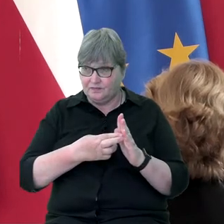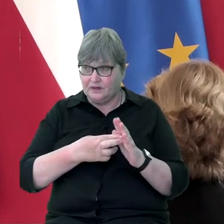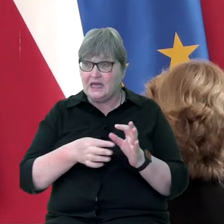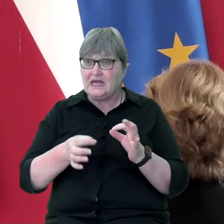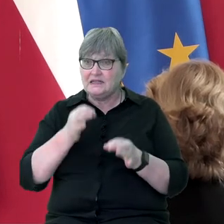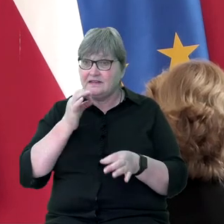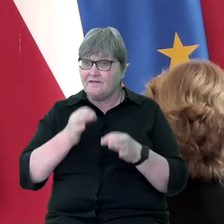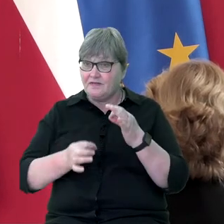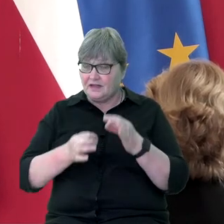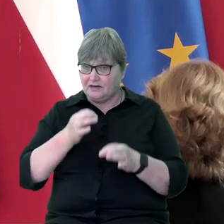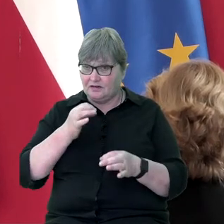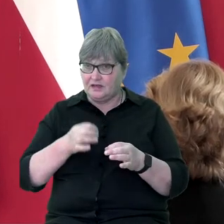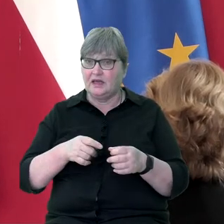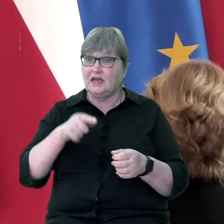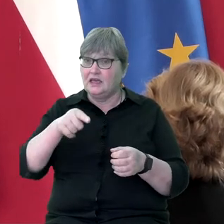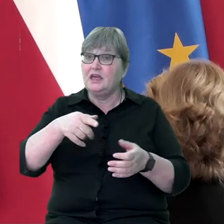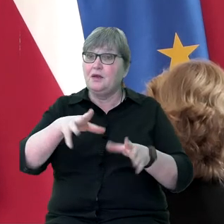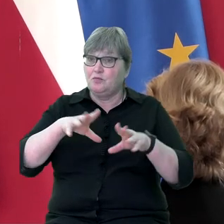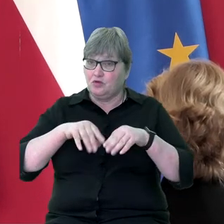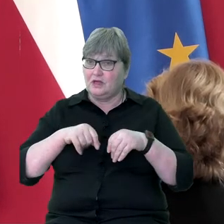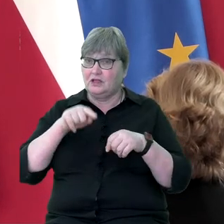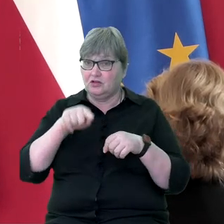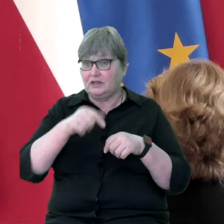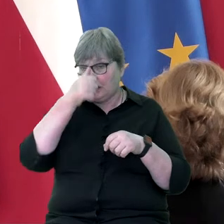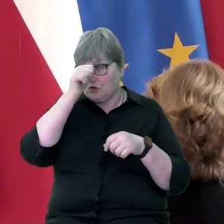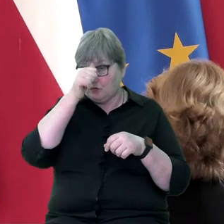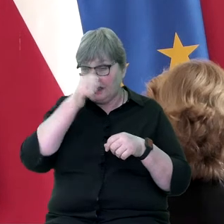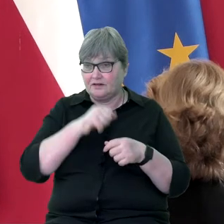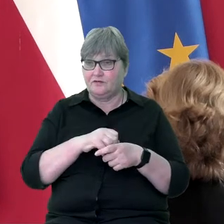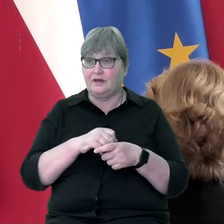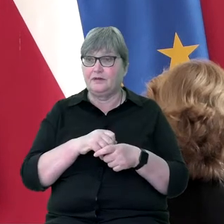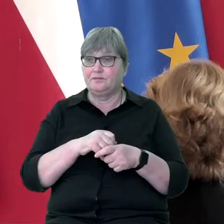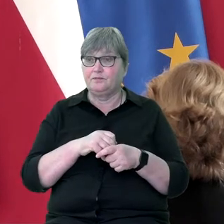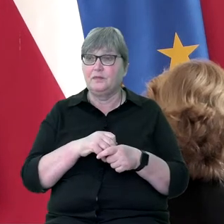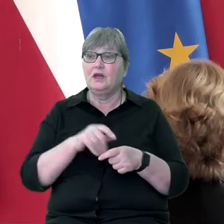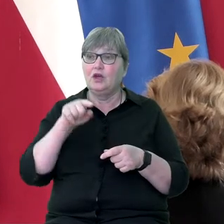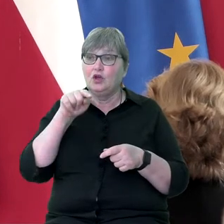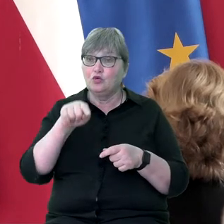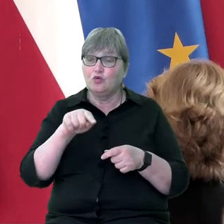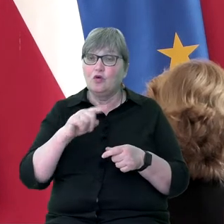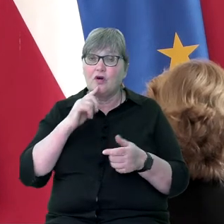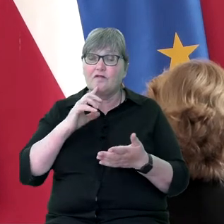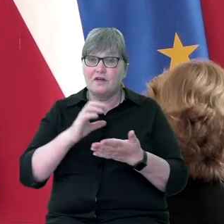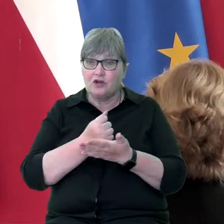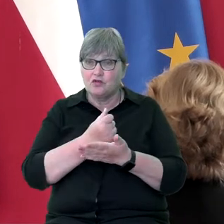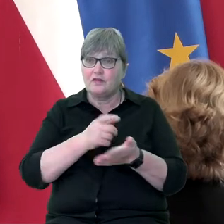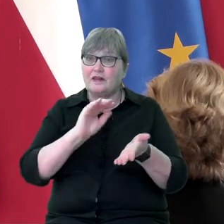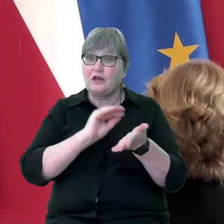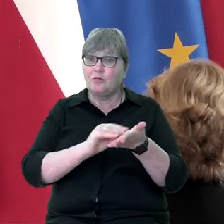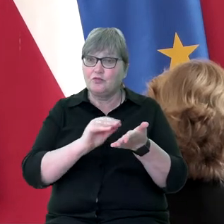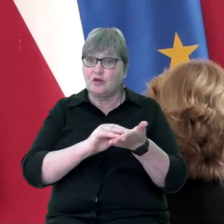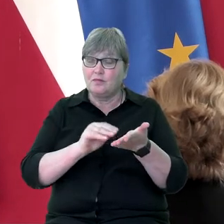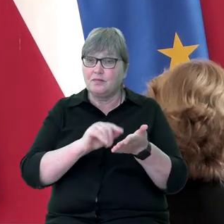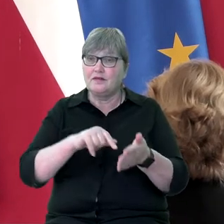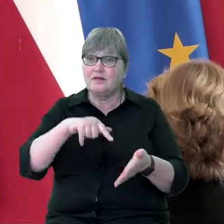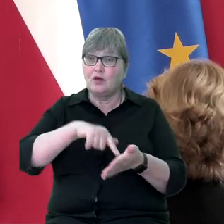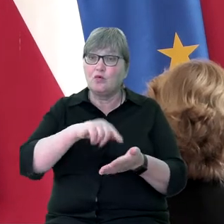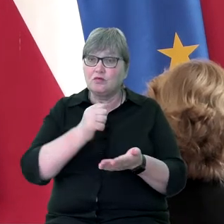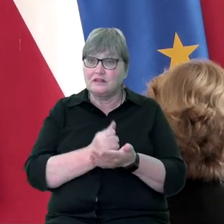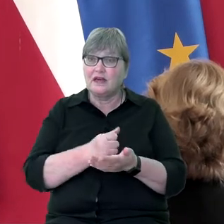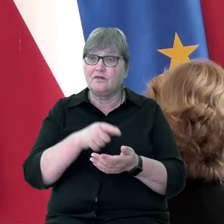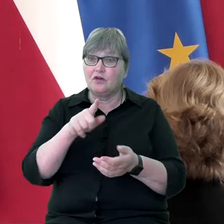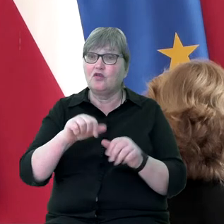nazwę ona przybrała. Tutaj wykorzystano właśnie te przepisy ustawy o stanie wojennym, a później